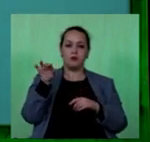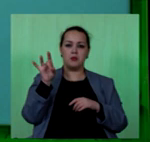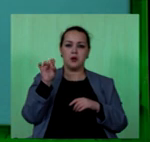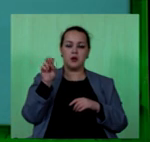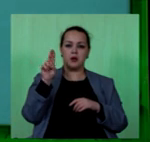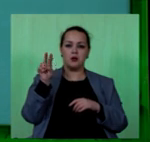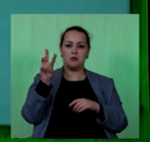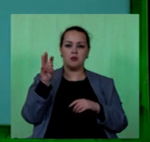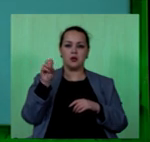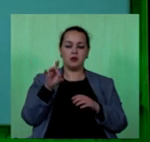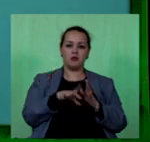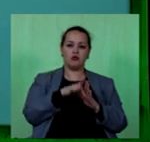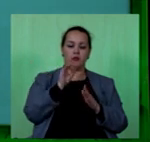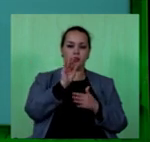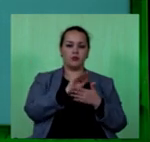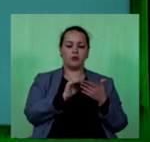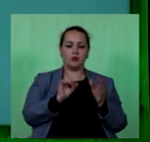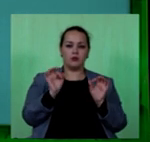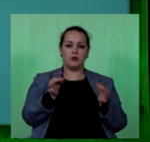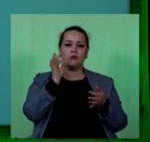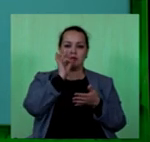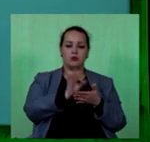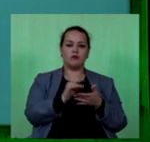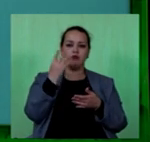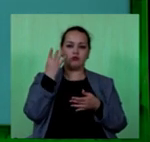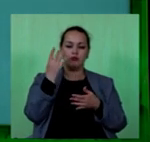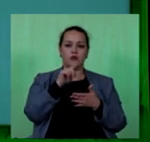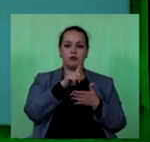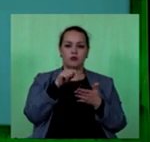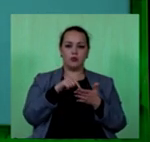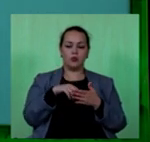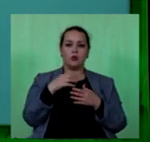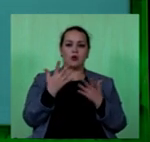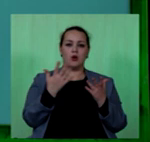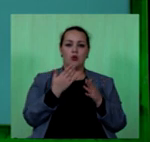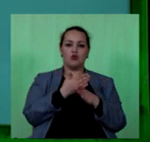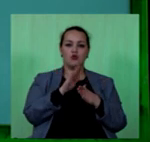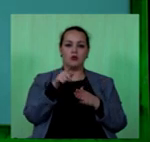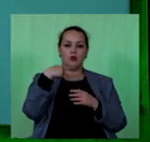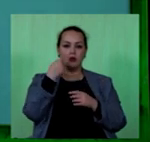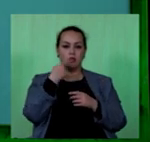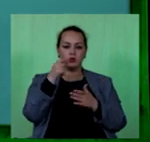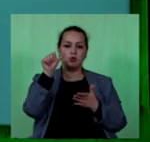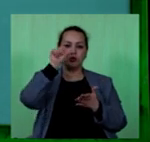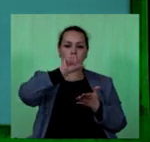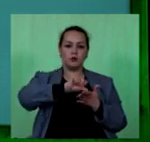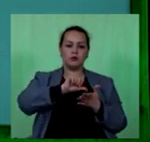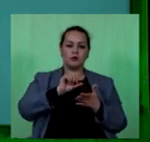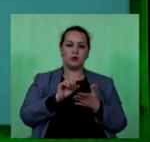записали правильный ответ 4 вопрос какой частью речи является